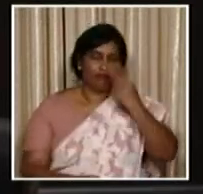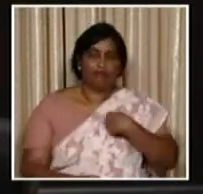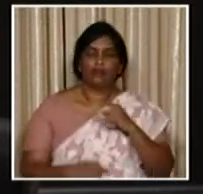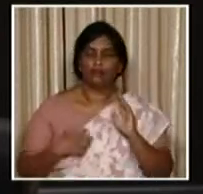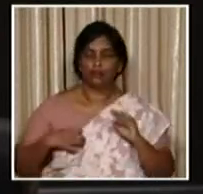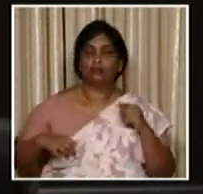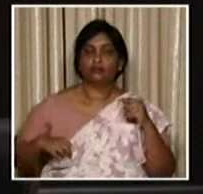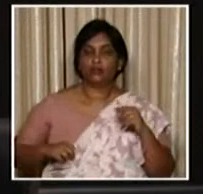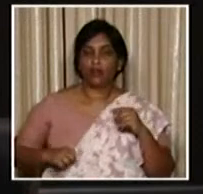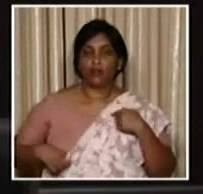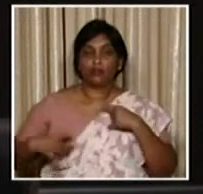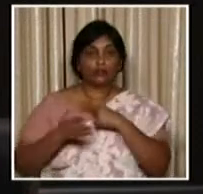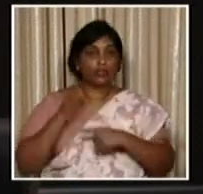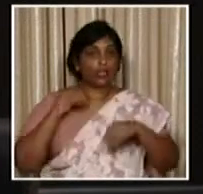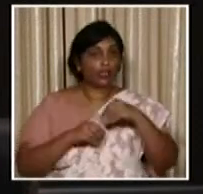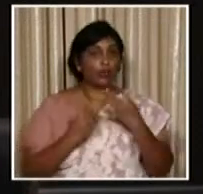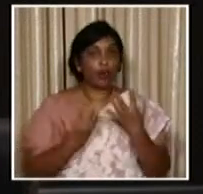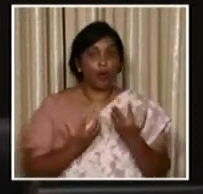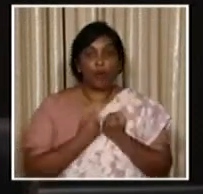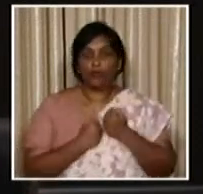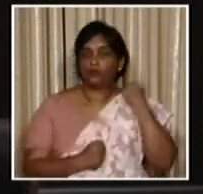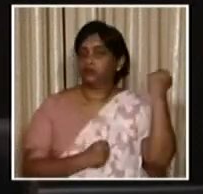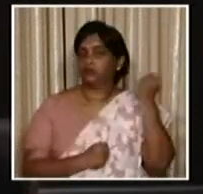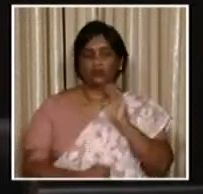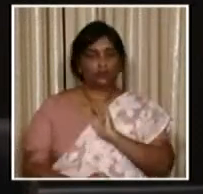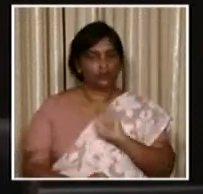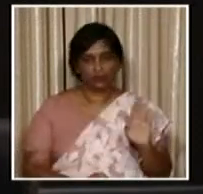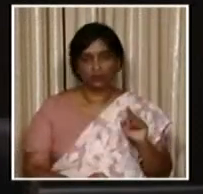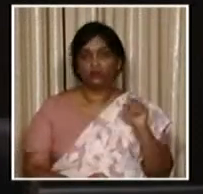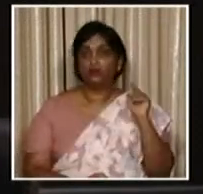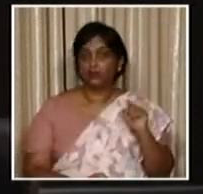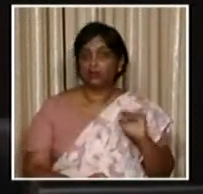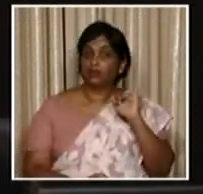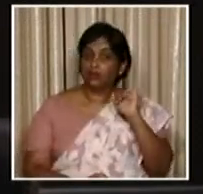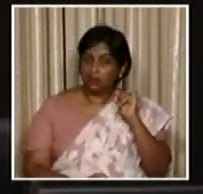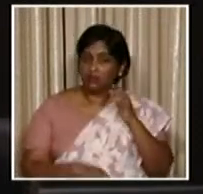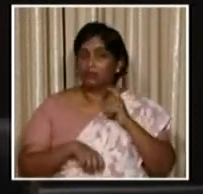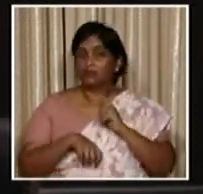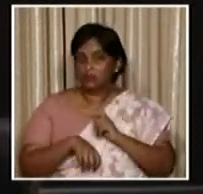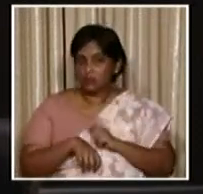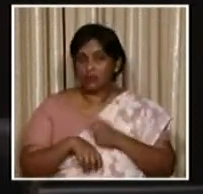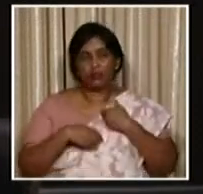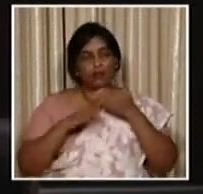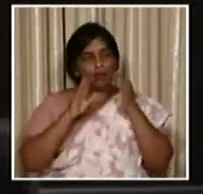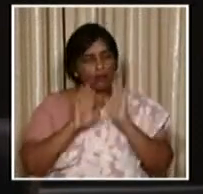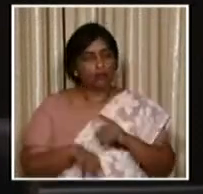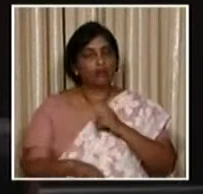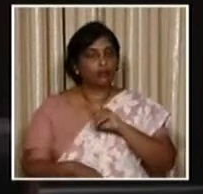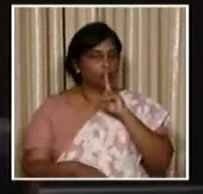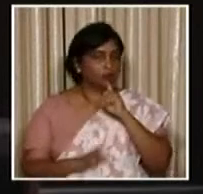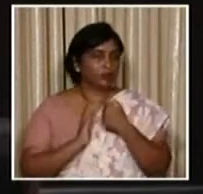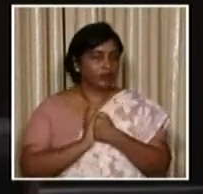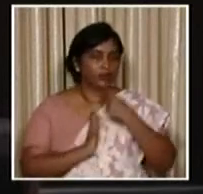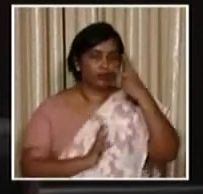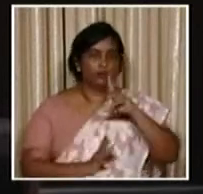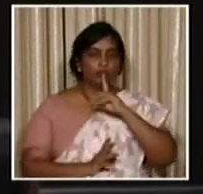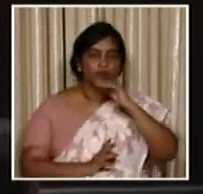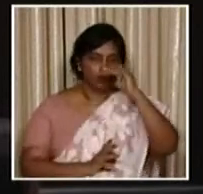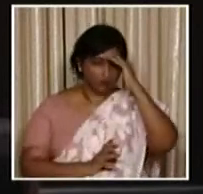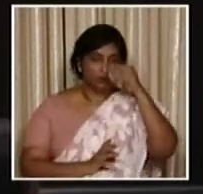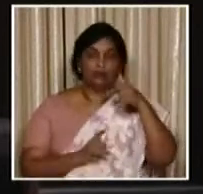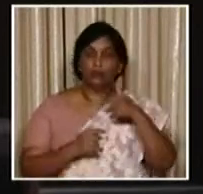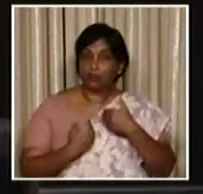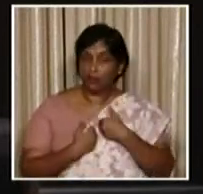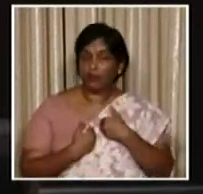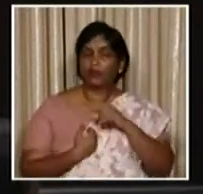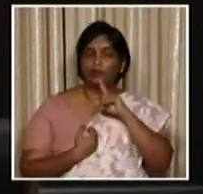මිසක් මේක මට දේශපාලන උවමනාවක් ගන්න කරන කතාවක් නෙවෙයි යම් කිසි වෙලාවක මං අවසාන වශයෙන් කියන්නම් ගරු නියෝජ්‍ය කතානායකතුමනි